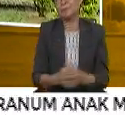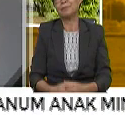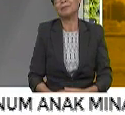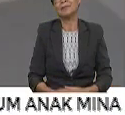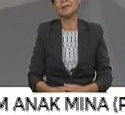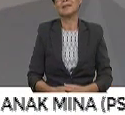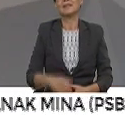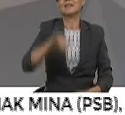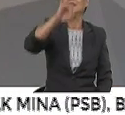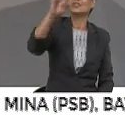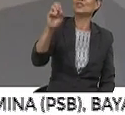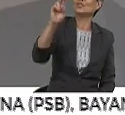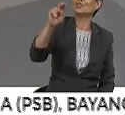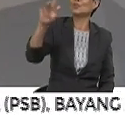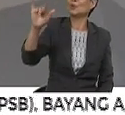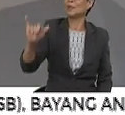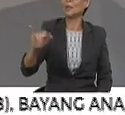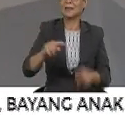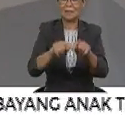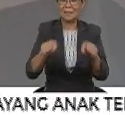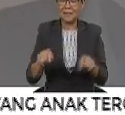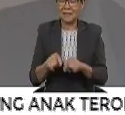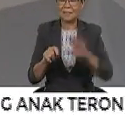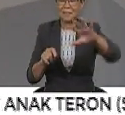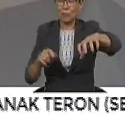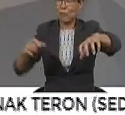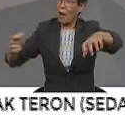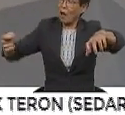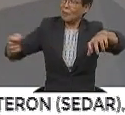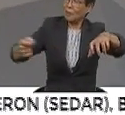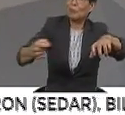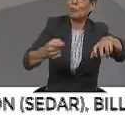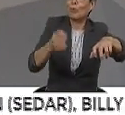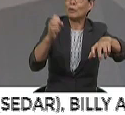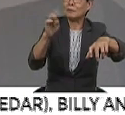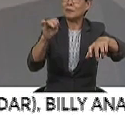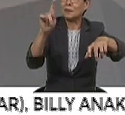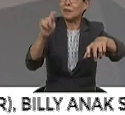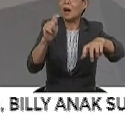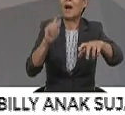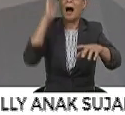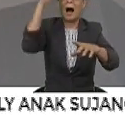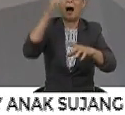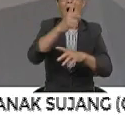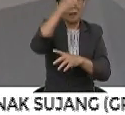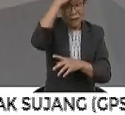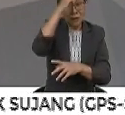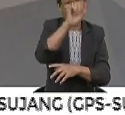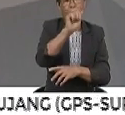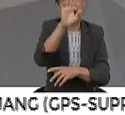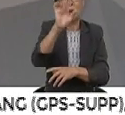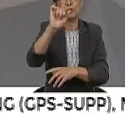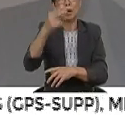Hai bye sekarang Joni Terima kasih dikau semoga ademu kah data lulus idolakan mempertahankan kedudukannya Ratu Abdullah juga